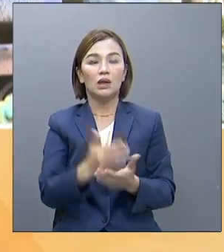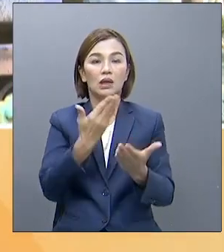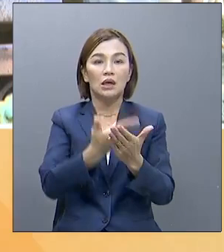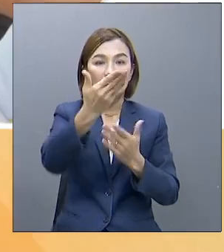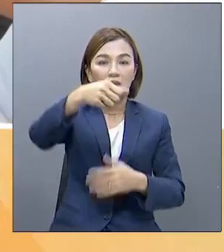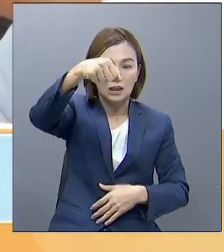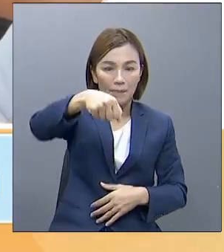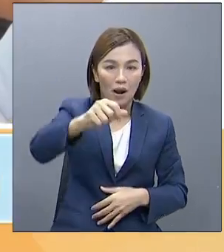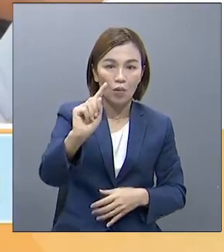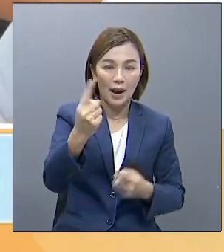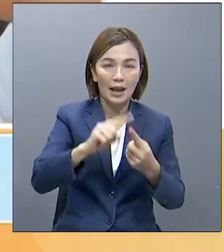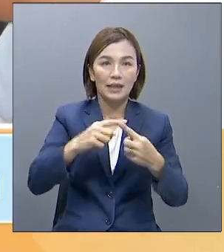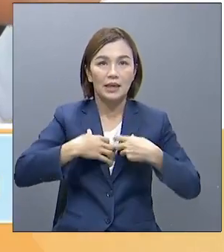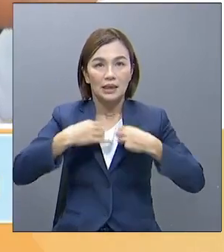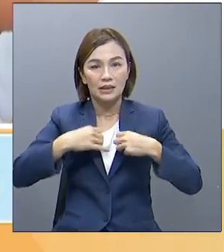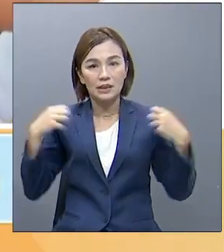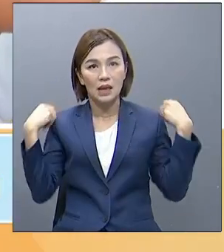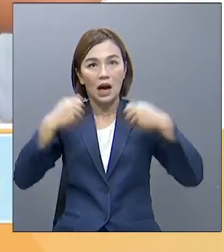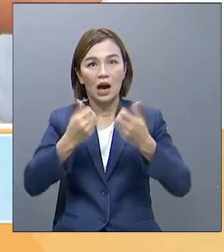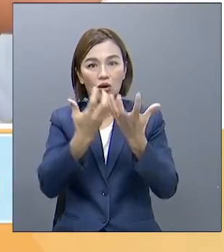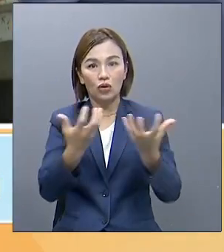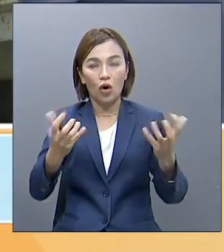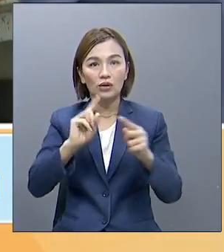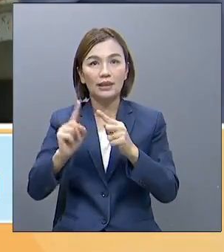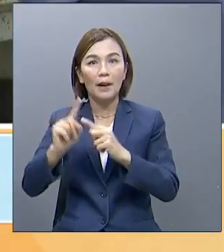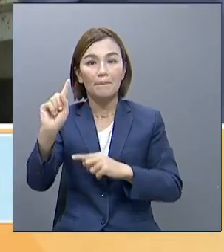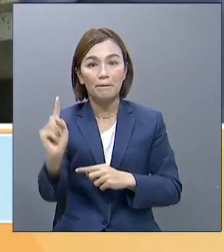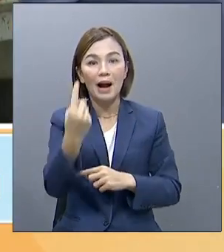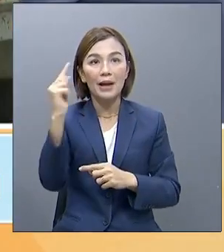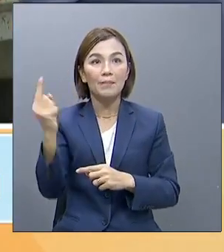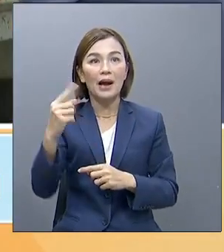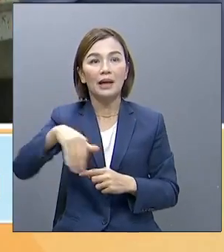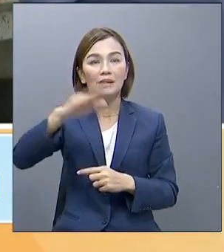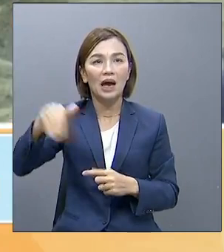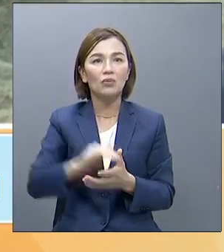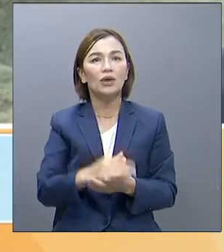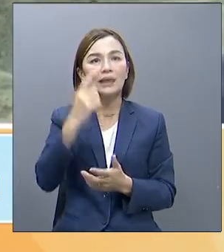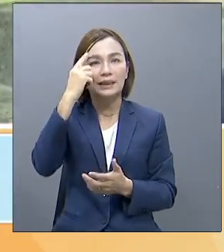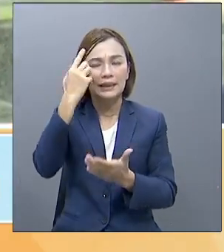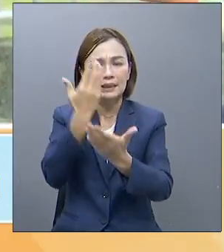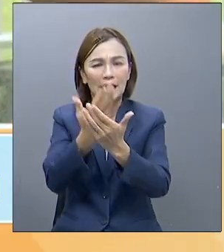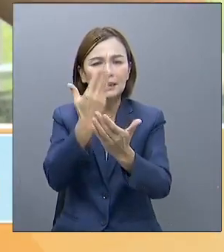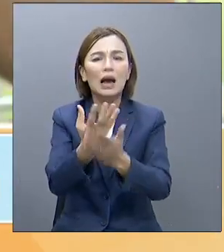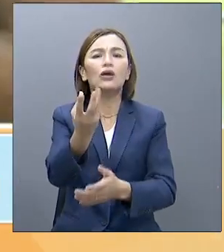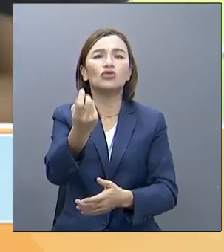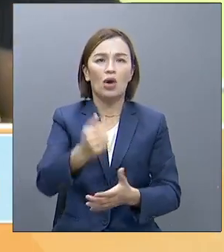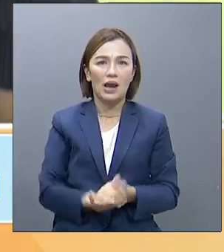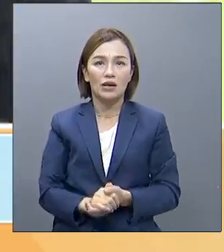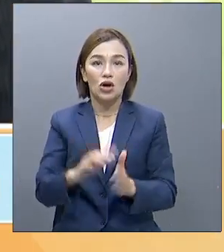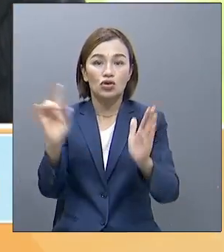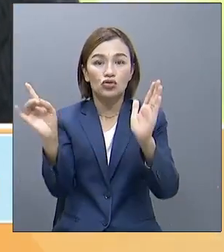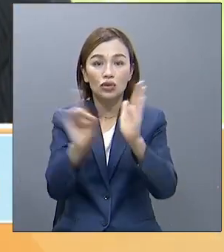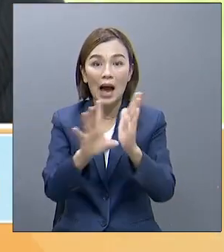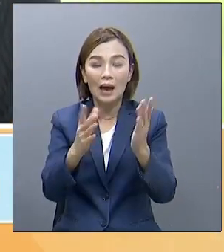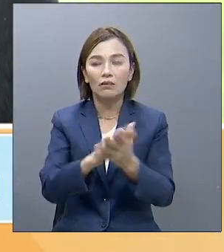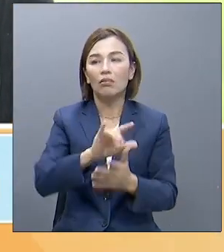างใหม่ซื้อเสื้อผ้าอุปกรณ์ต่างๆใหม่ทั้งหมดเลยนะคะคิดดูค่ะคุณผู้ชมว่าเป็นเงินมูลค่าเท่าไหร่แต่สุดท้ายไม่ได้เ